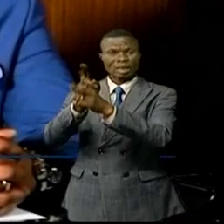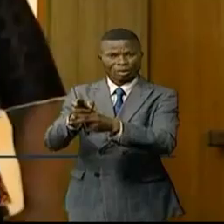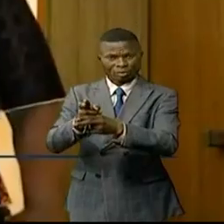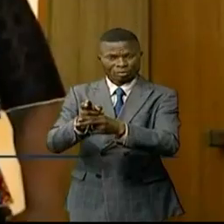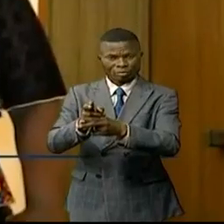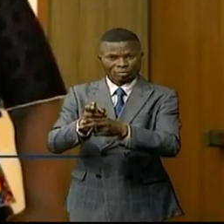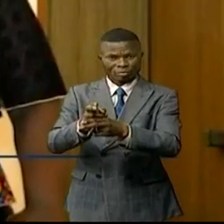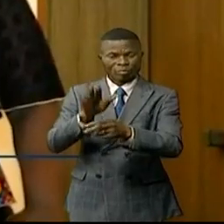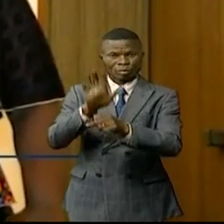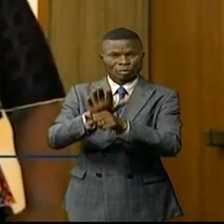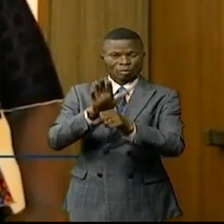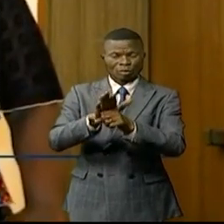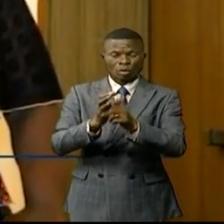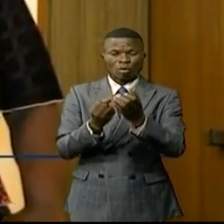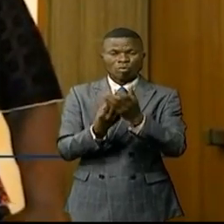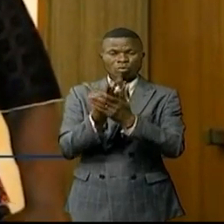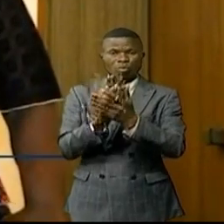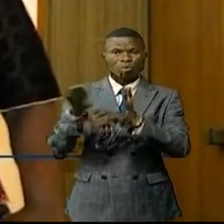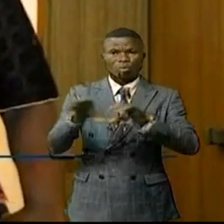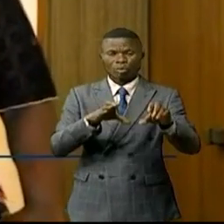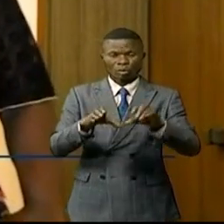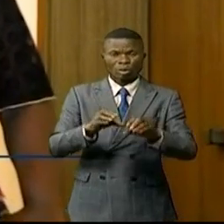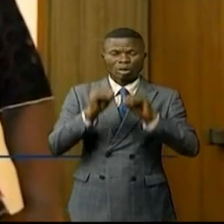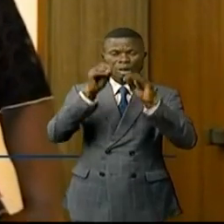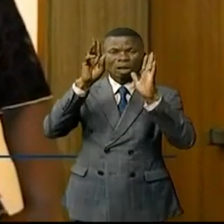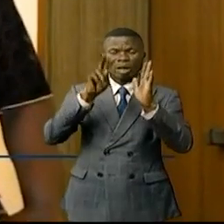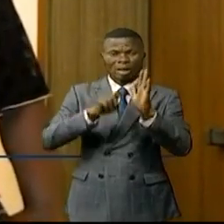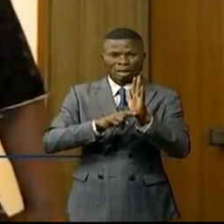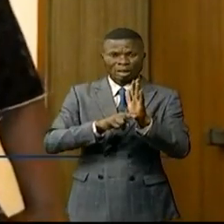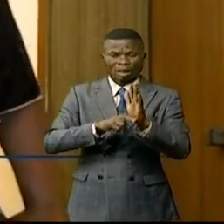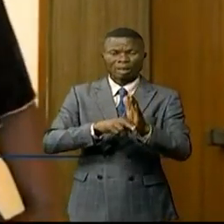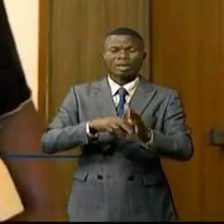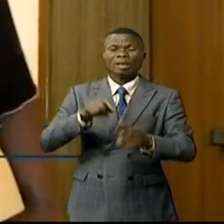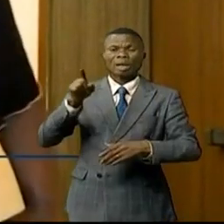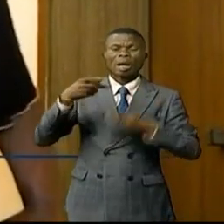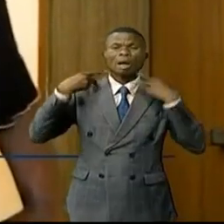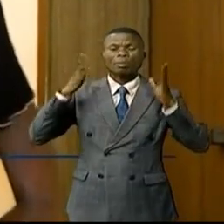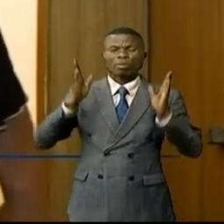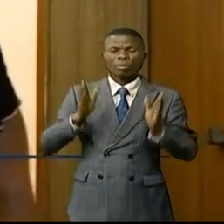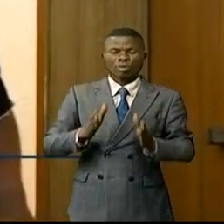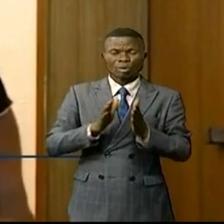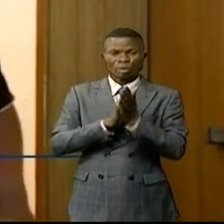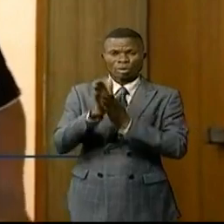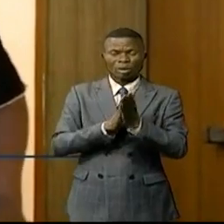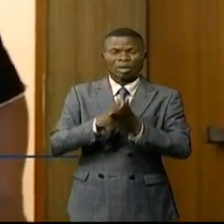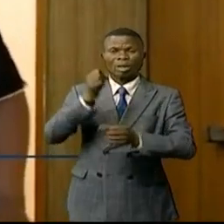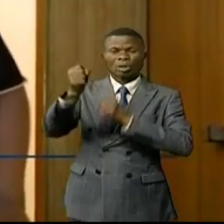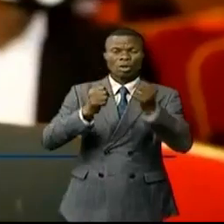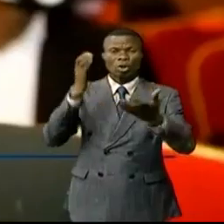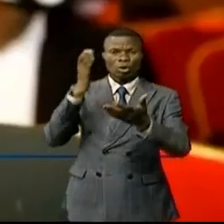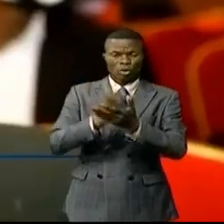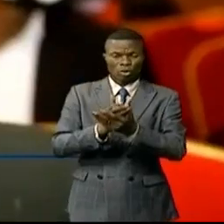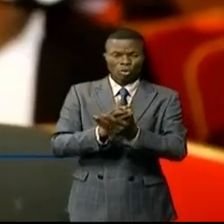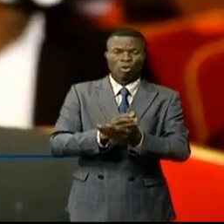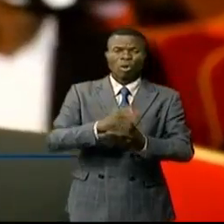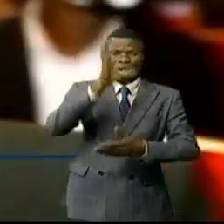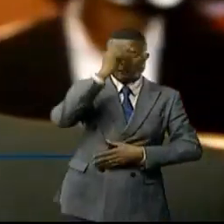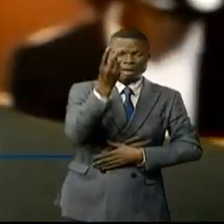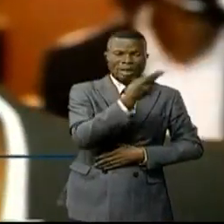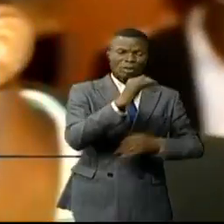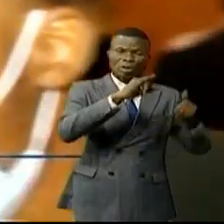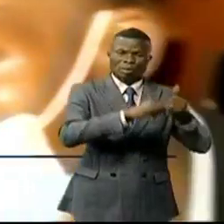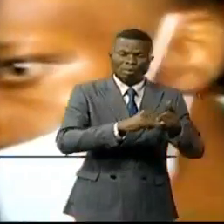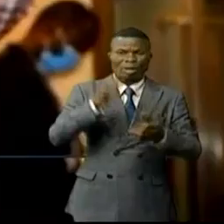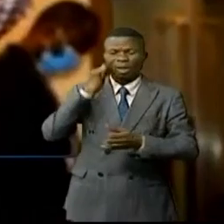autre version va jaillir. C'est l'enseignement du révérend Paul Mukendi, axé sur la lutte contre les pratiques homosexuelles qui